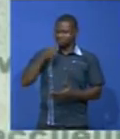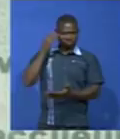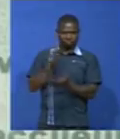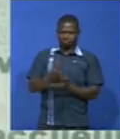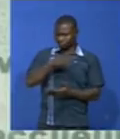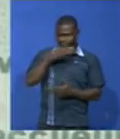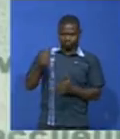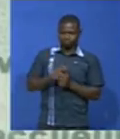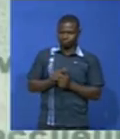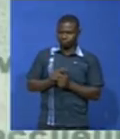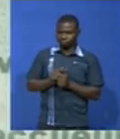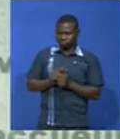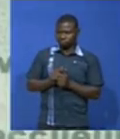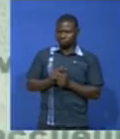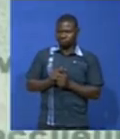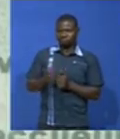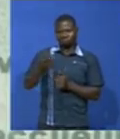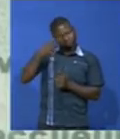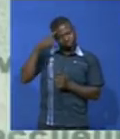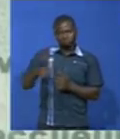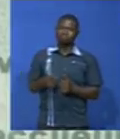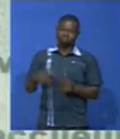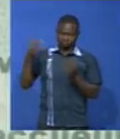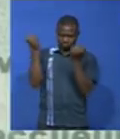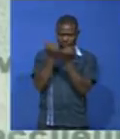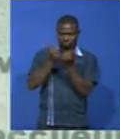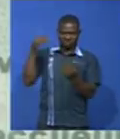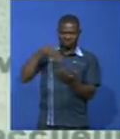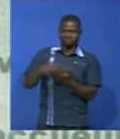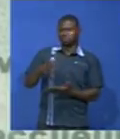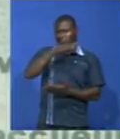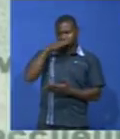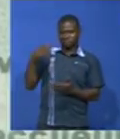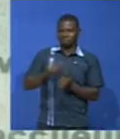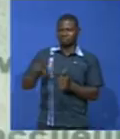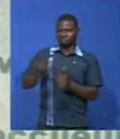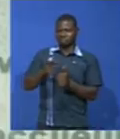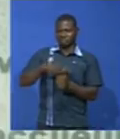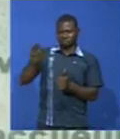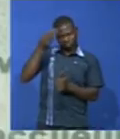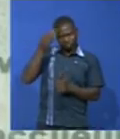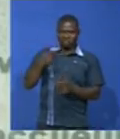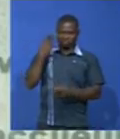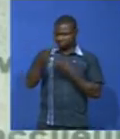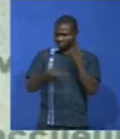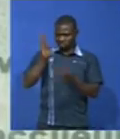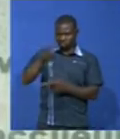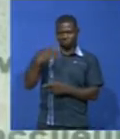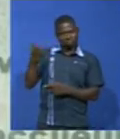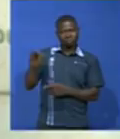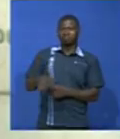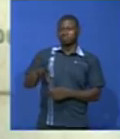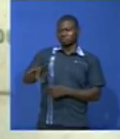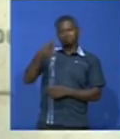Et d'ailleurs, dans le but de lutter contre ce fléau, le premier ministre malien séjourne au Burkina à la recherche de solutions